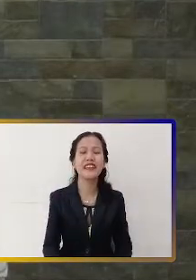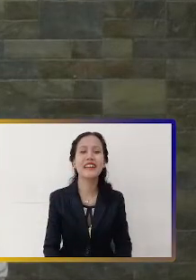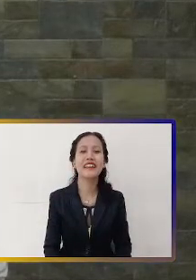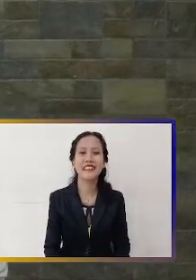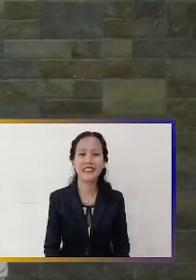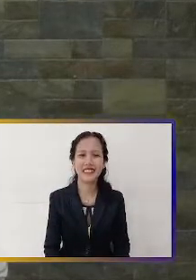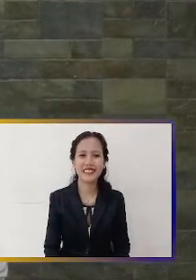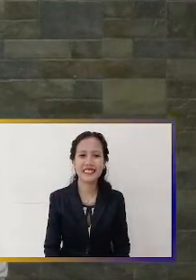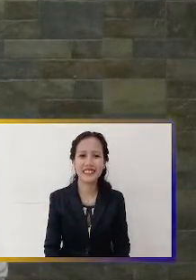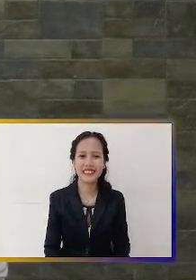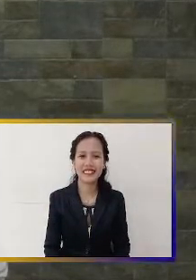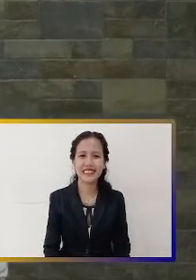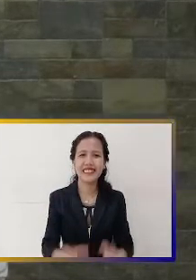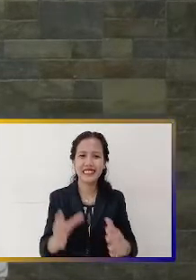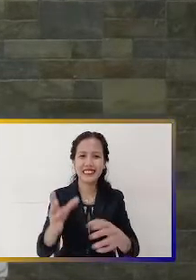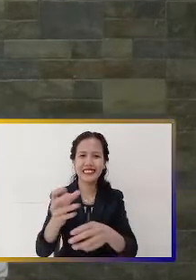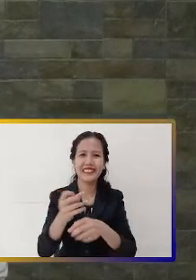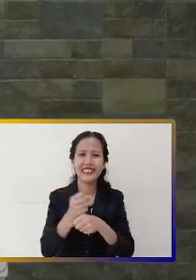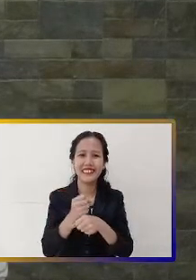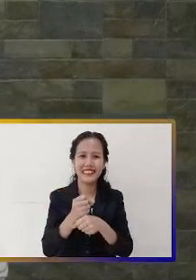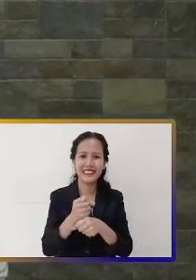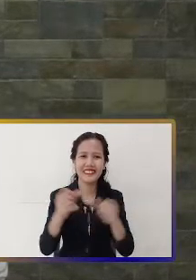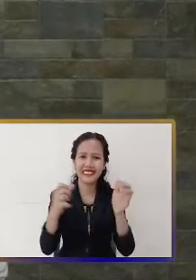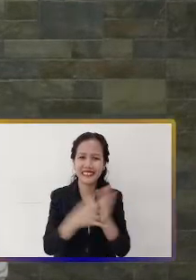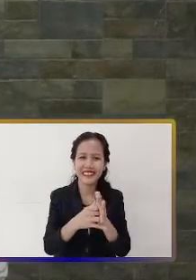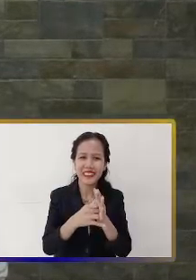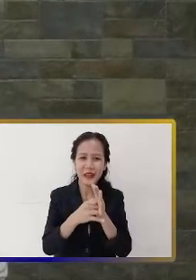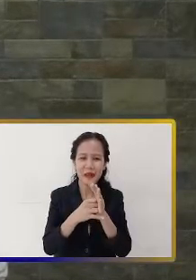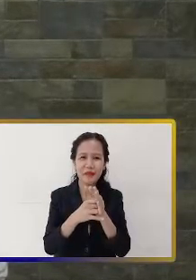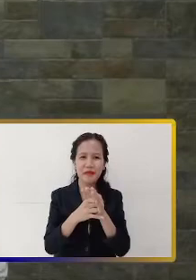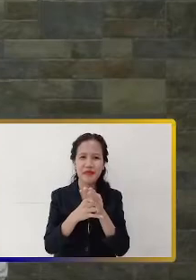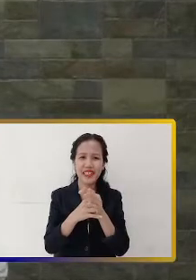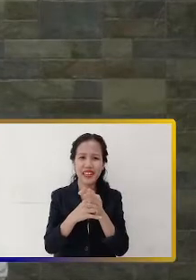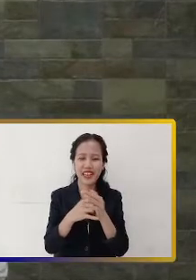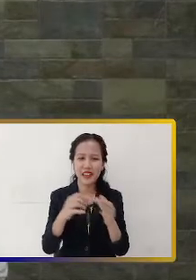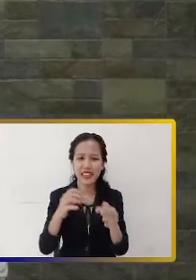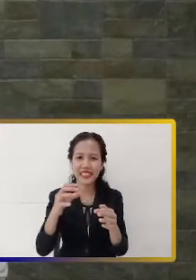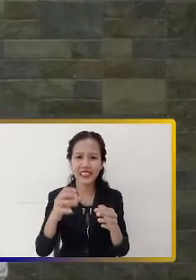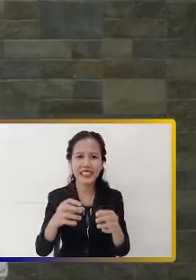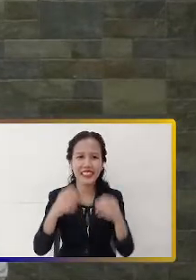Kunin mo muna yung main thing bago yung mga secondary.